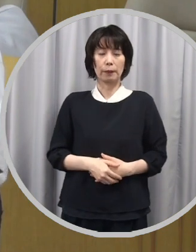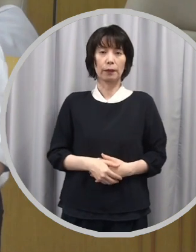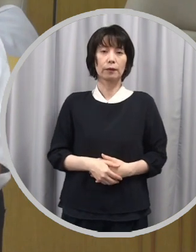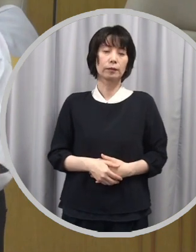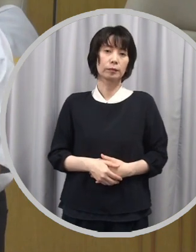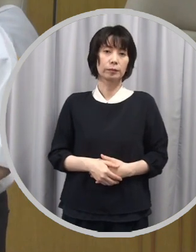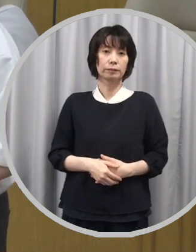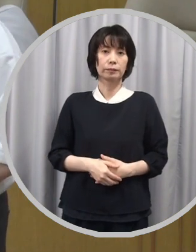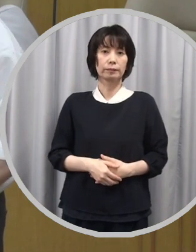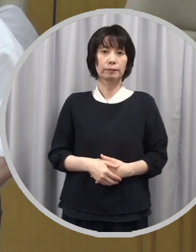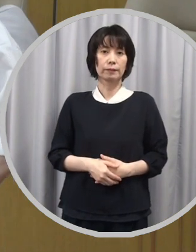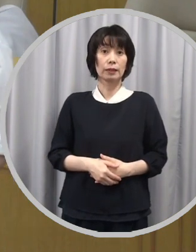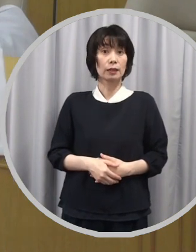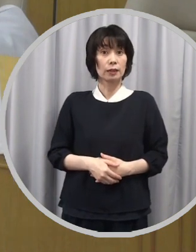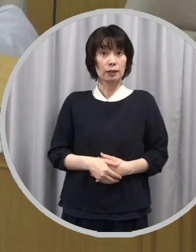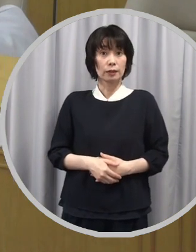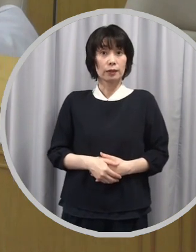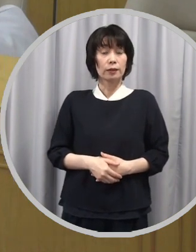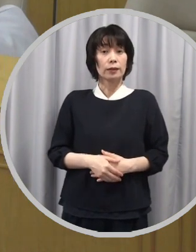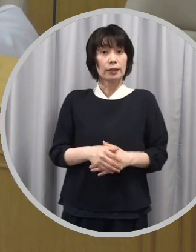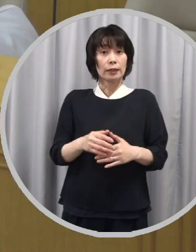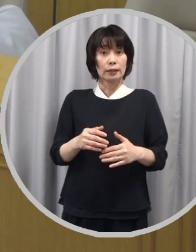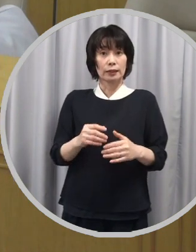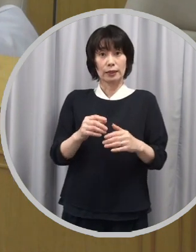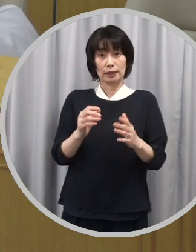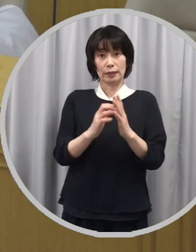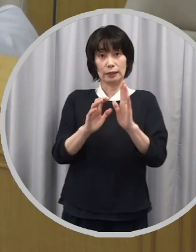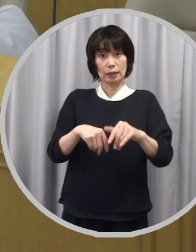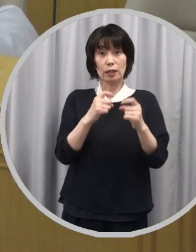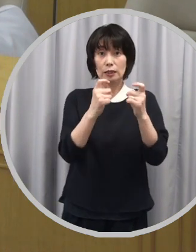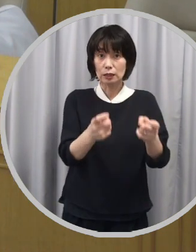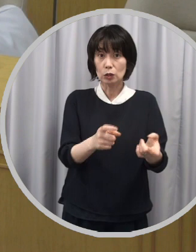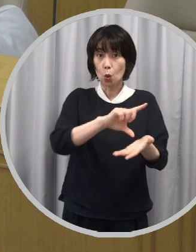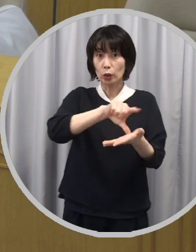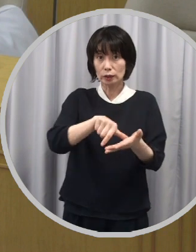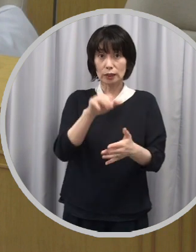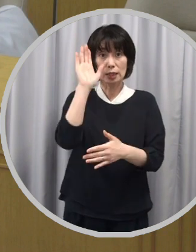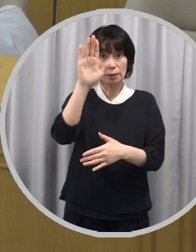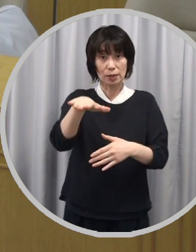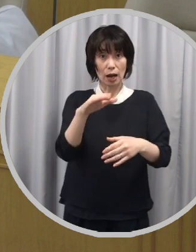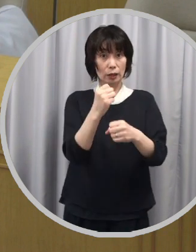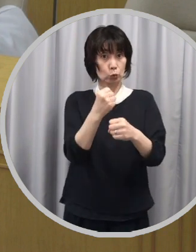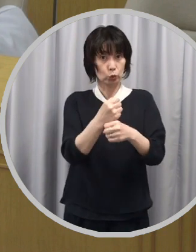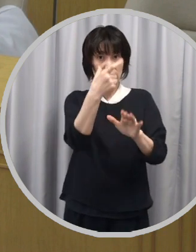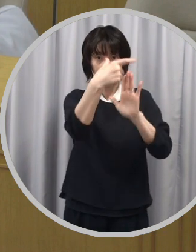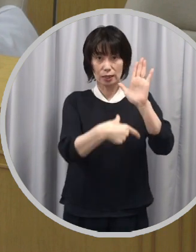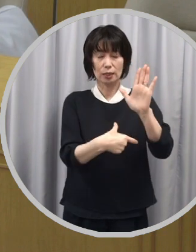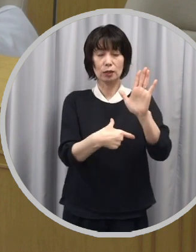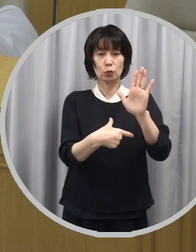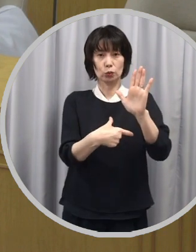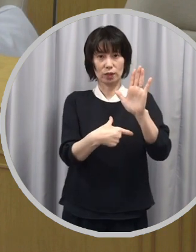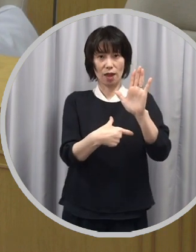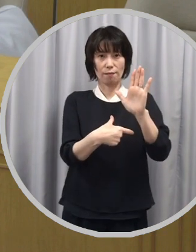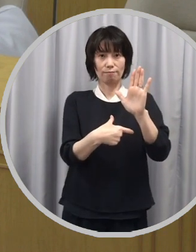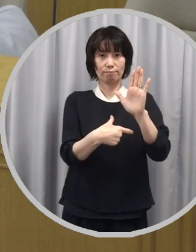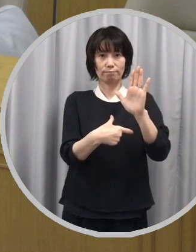。次に石狩湾振興地域の未来づくりについて